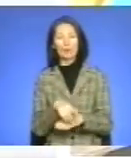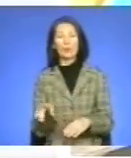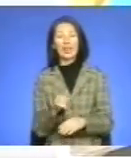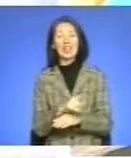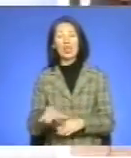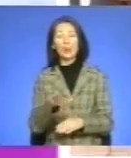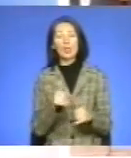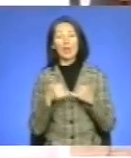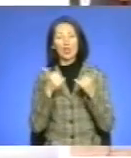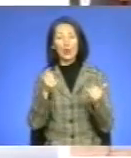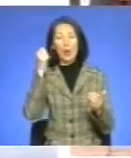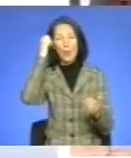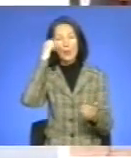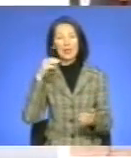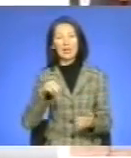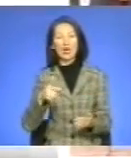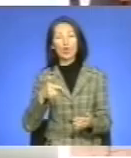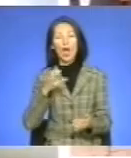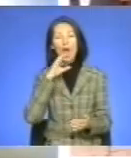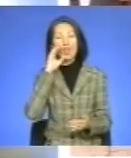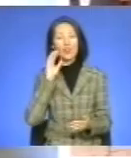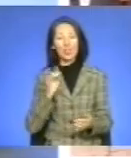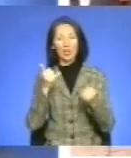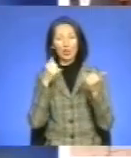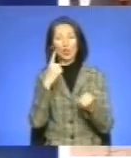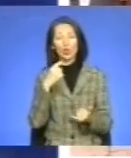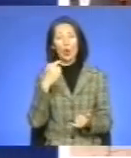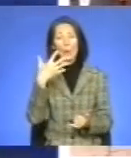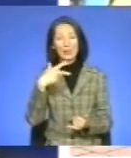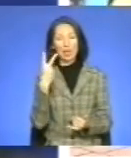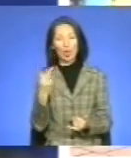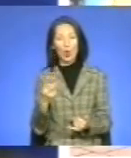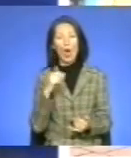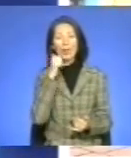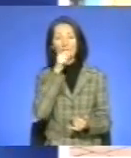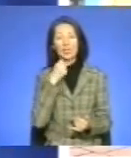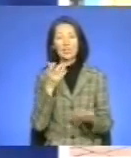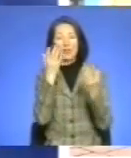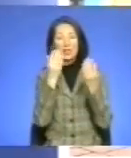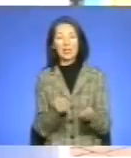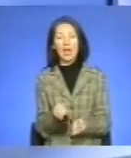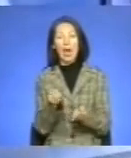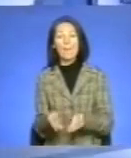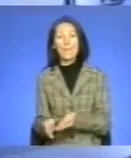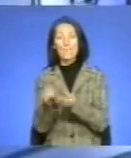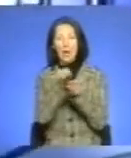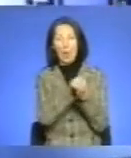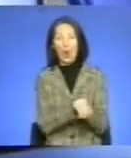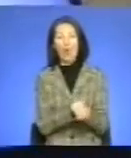Тернопільщина вшановує пам'ять Тараса Шевченка. Сьогодні 152-га річниця від дня перепоховання Кобзаря в Україні.